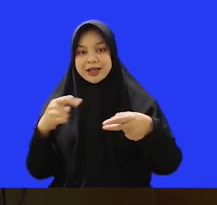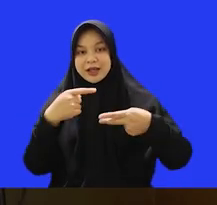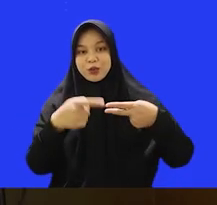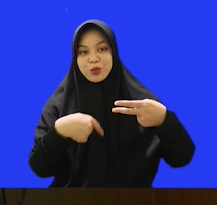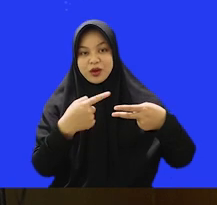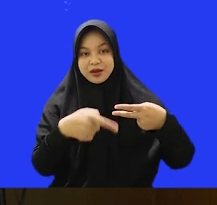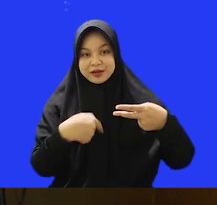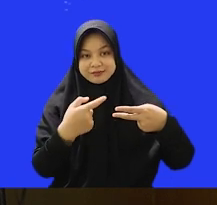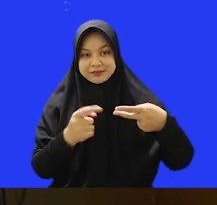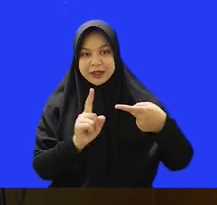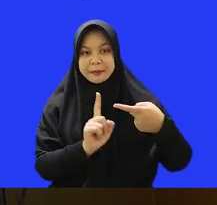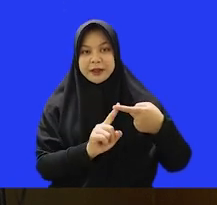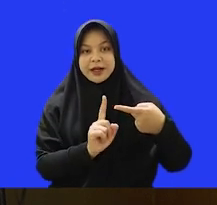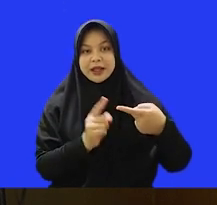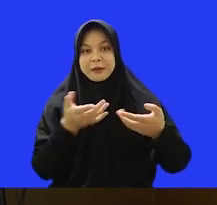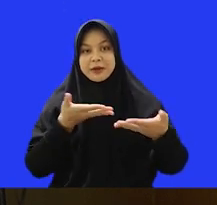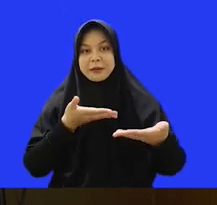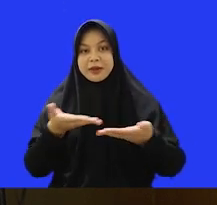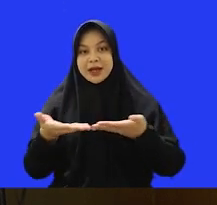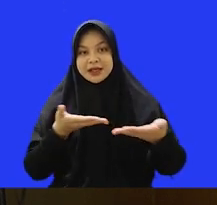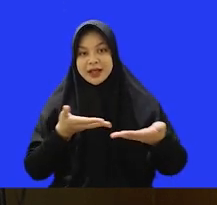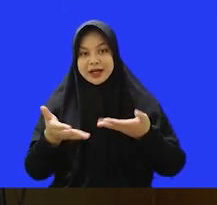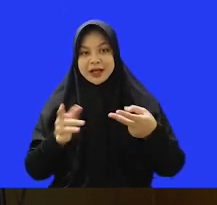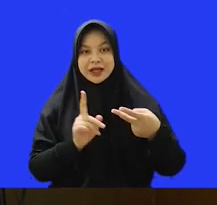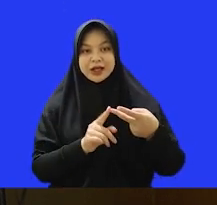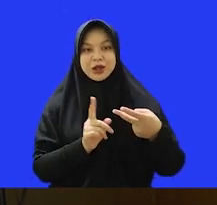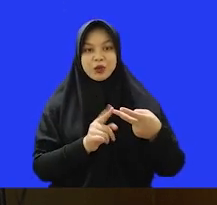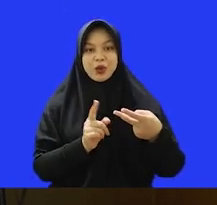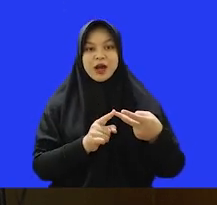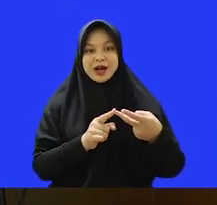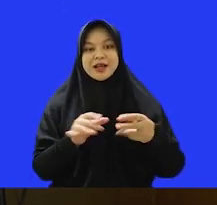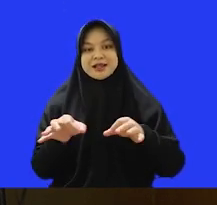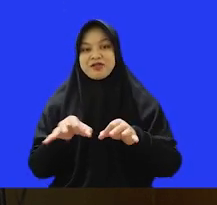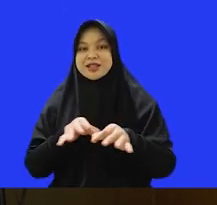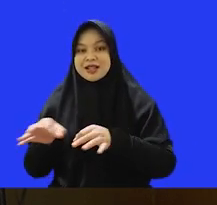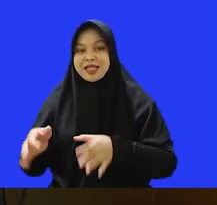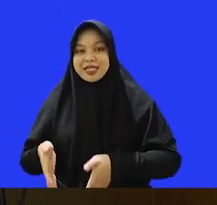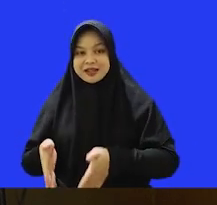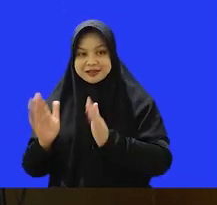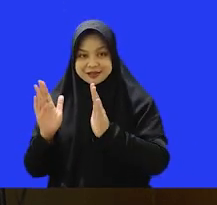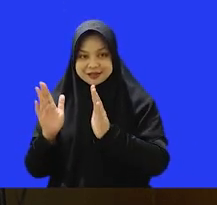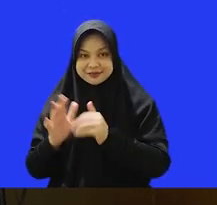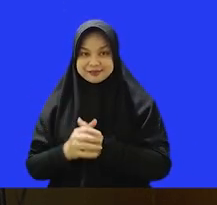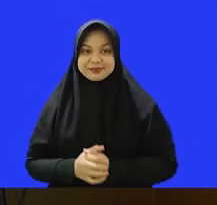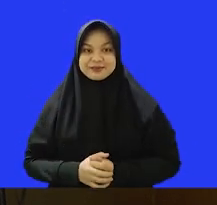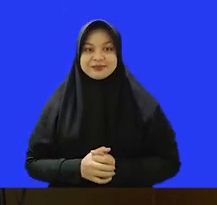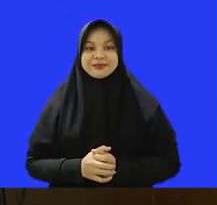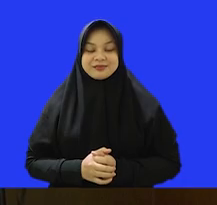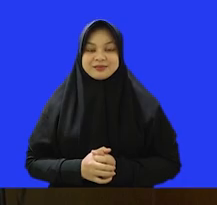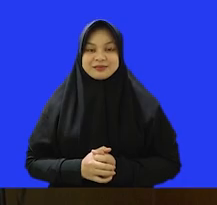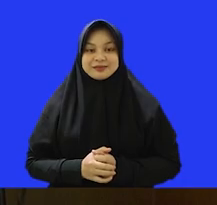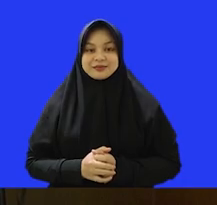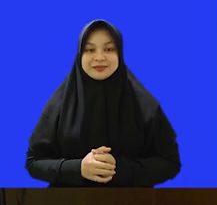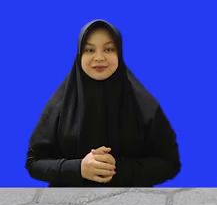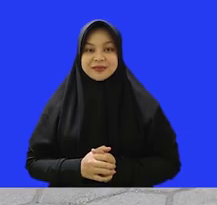Akomodasi yang layak ada dua, yang pertama pelayanan, dan yang kedua adalah sarana dan prasarana.